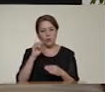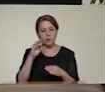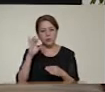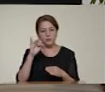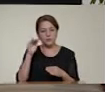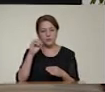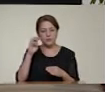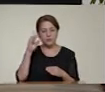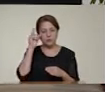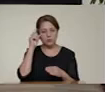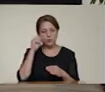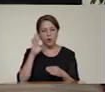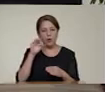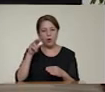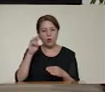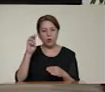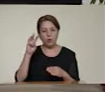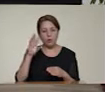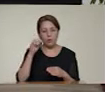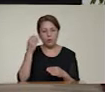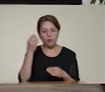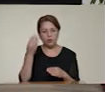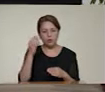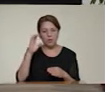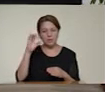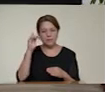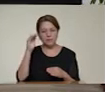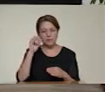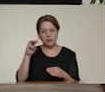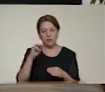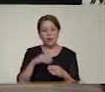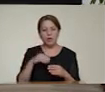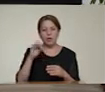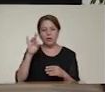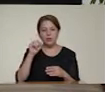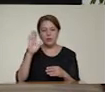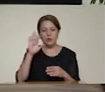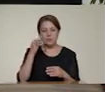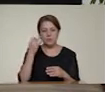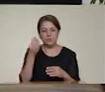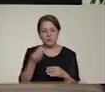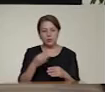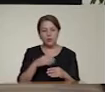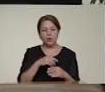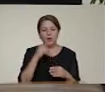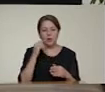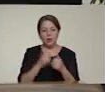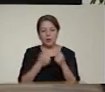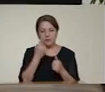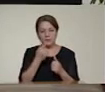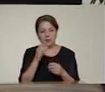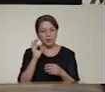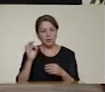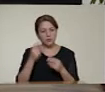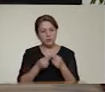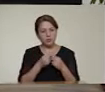son, olmosh, fe'l va ravish. Siz ularning har bittasi haqida deyarli ma'lumotga egasiz.